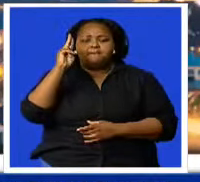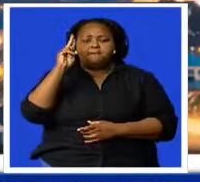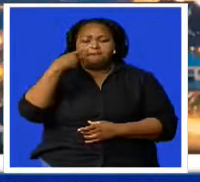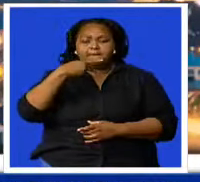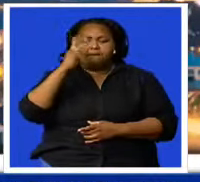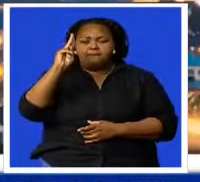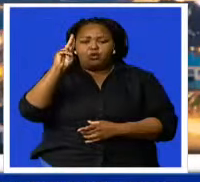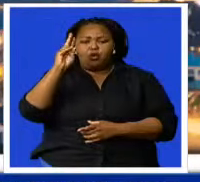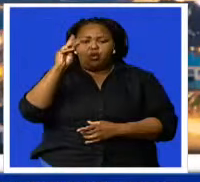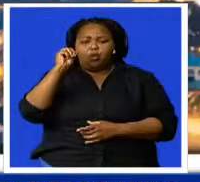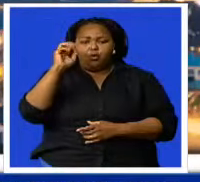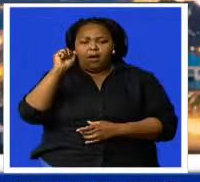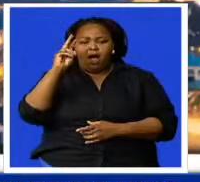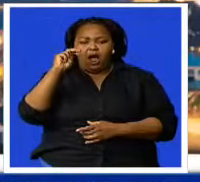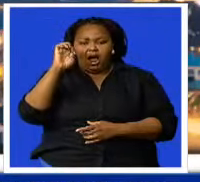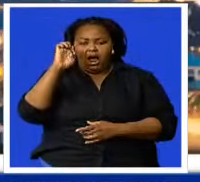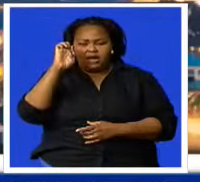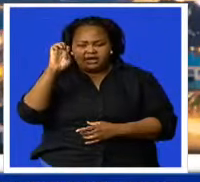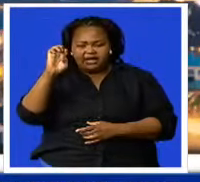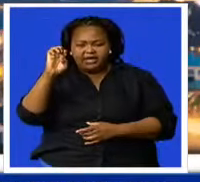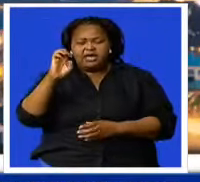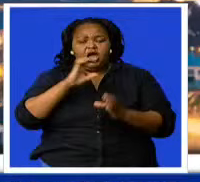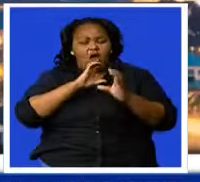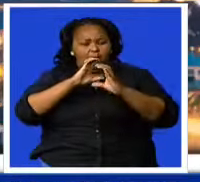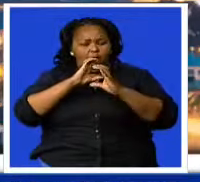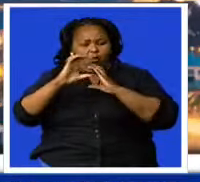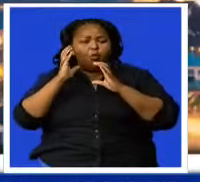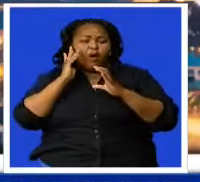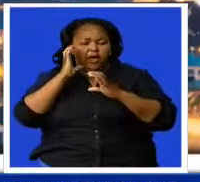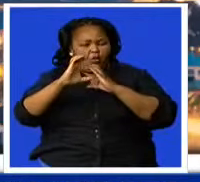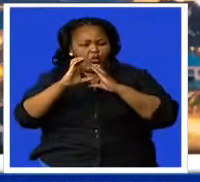yagesi emhlanganweni lobanjelwe ehotela iGeorge Hotel.